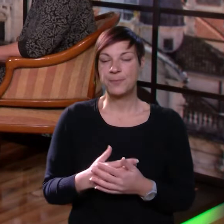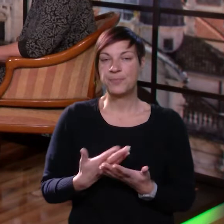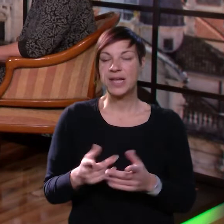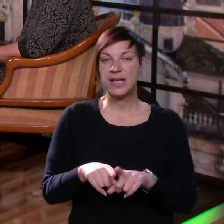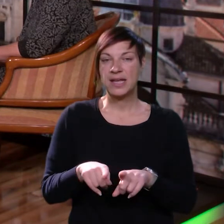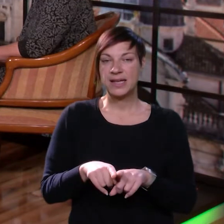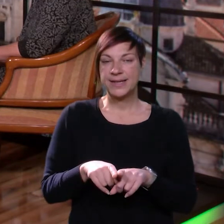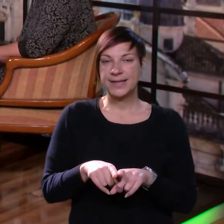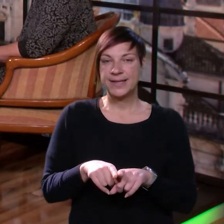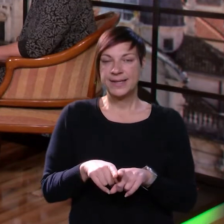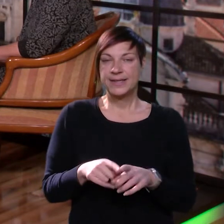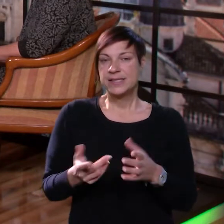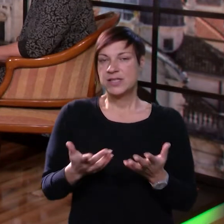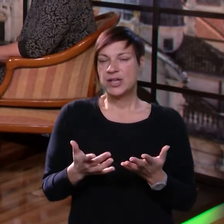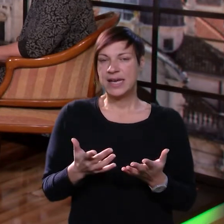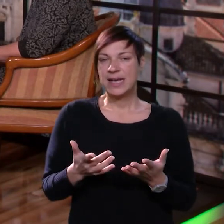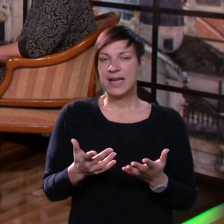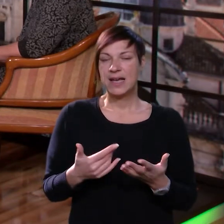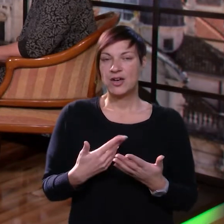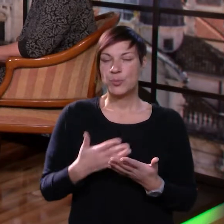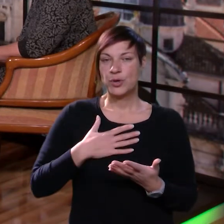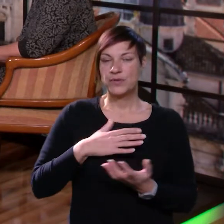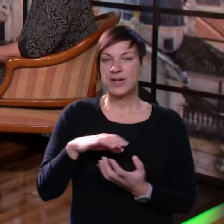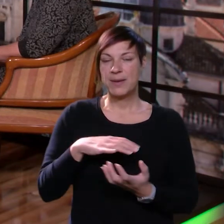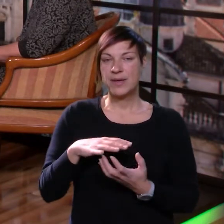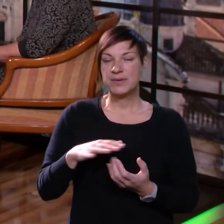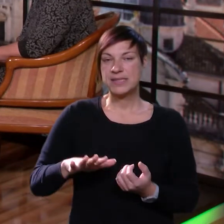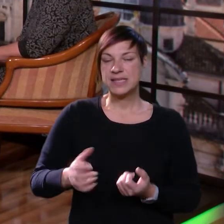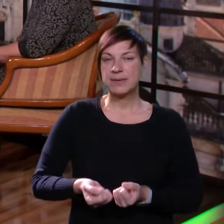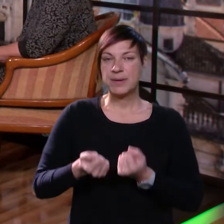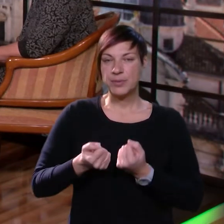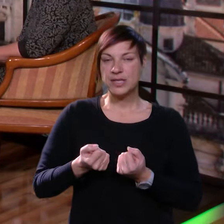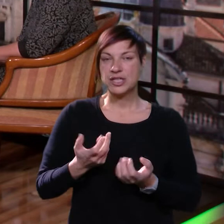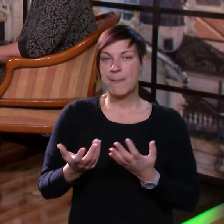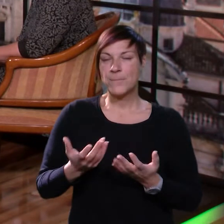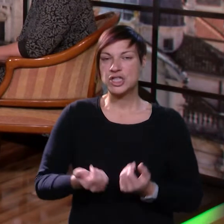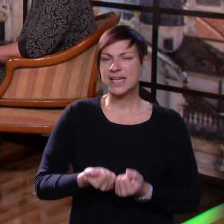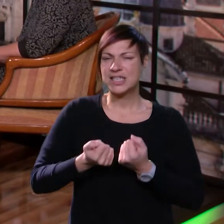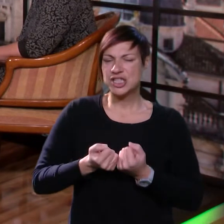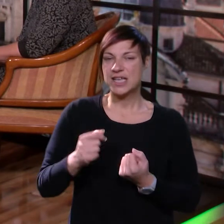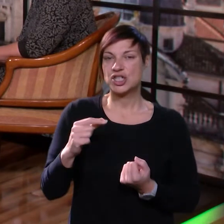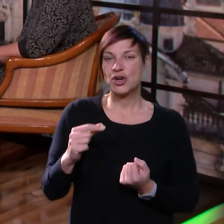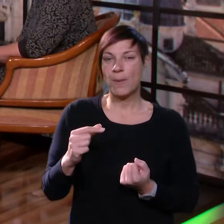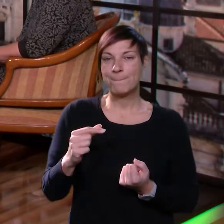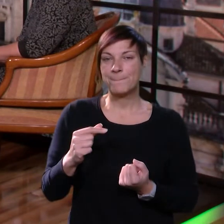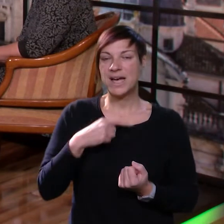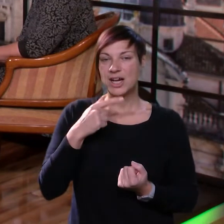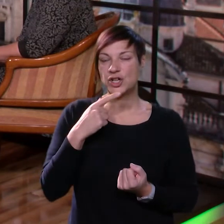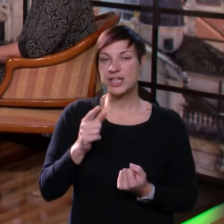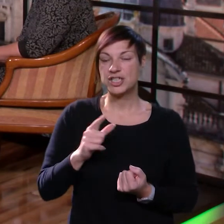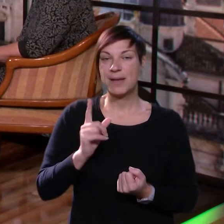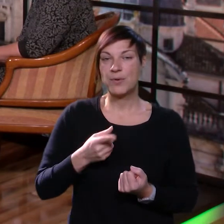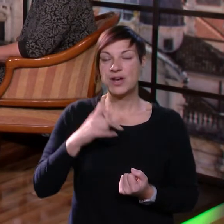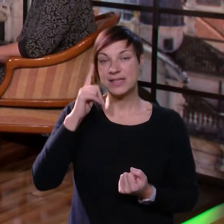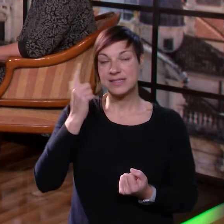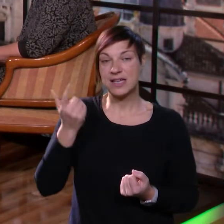dijete. To je isto nekako, pogotovo nama roditeljima s djecom s poteškoćama, možda nekad teško malo